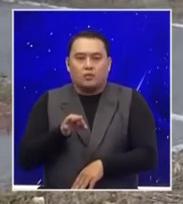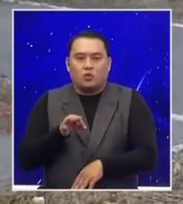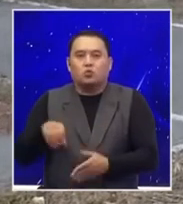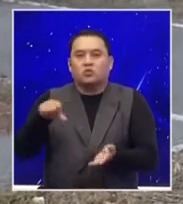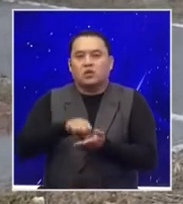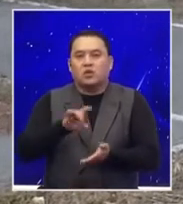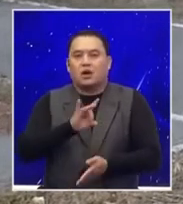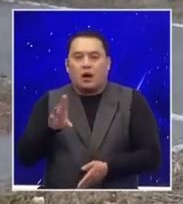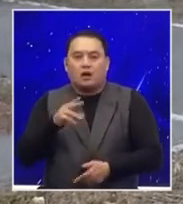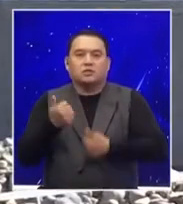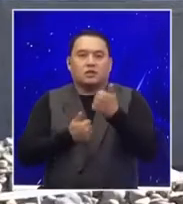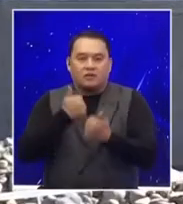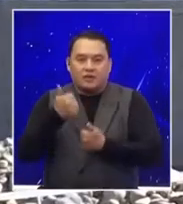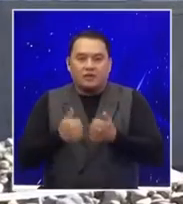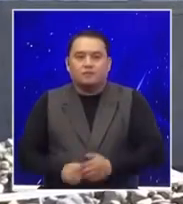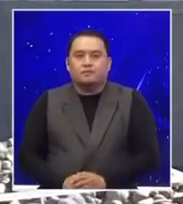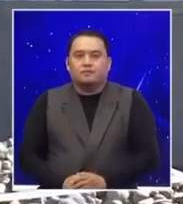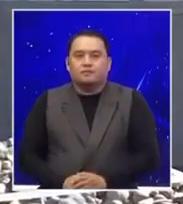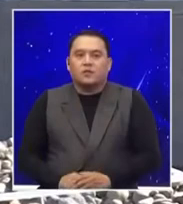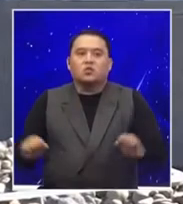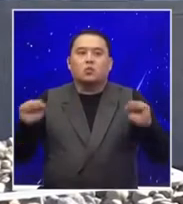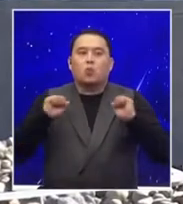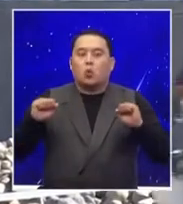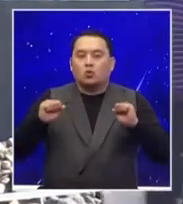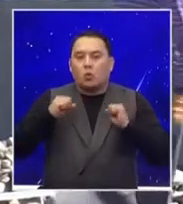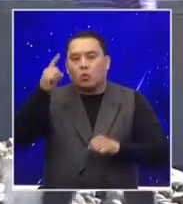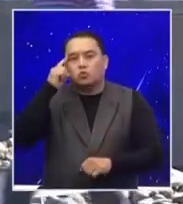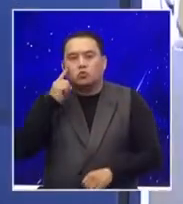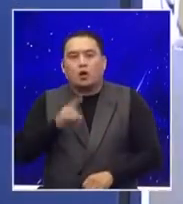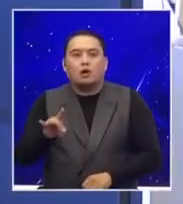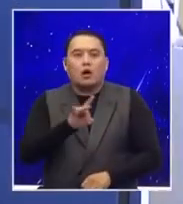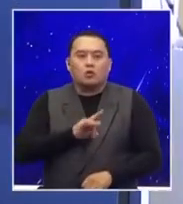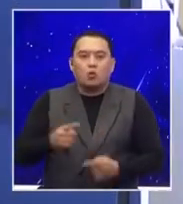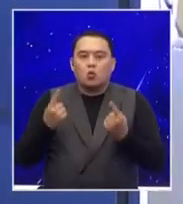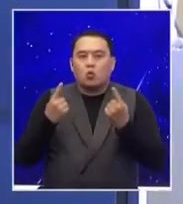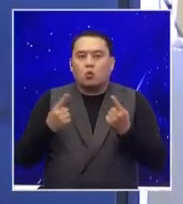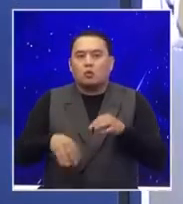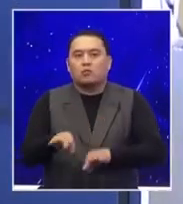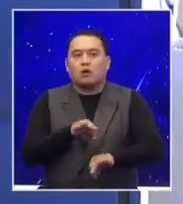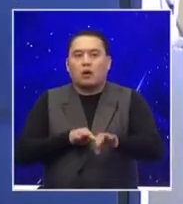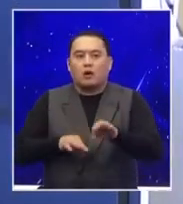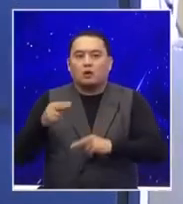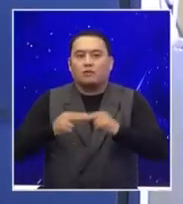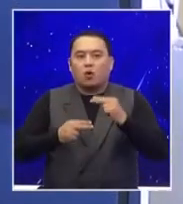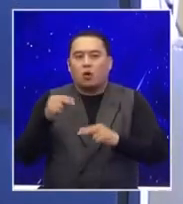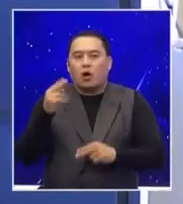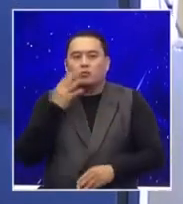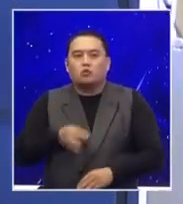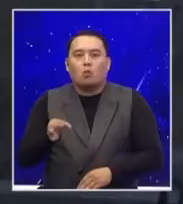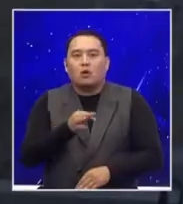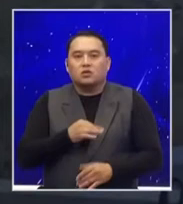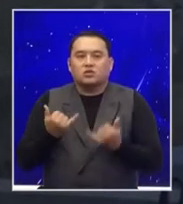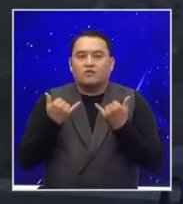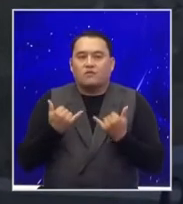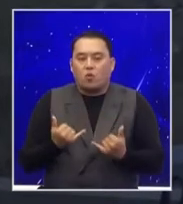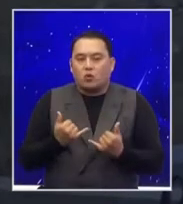участвуют в республиканских соревнованиях. Стоит отметить, что спорткомплекс в Коксузском районе не единственный крупномасштабный проект, возведенный в этом году в Алматинской области. К